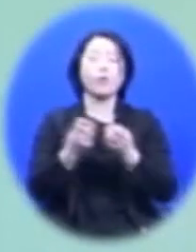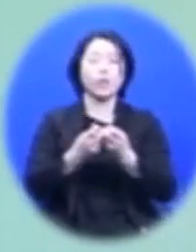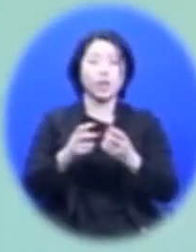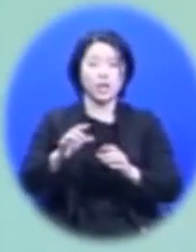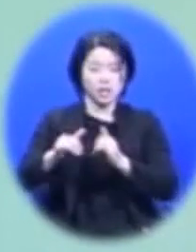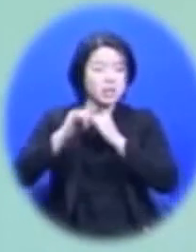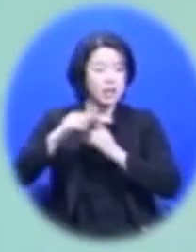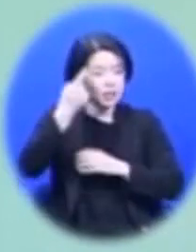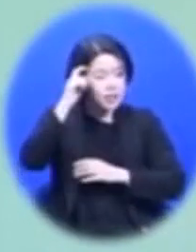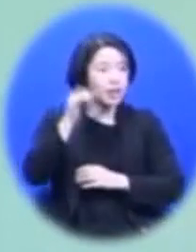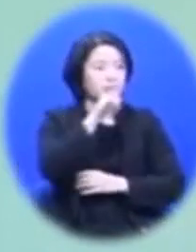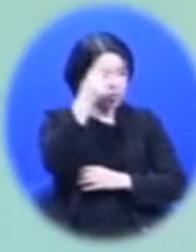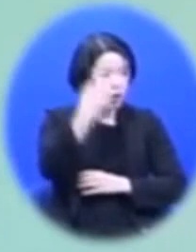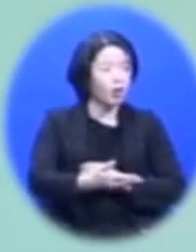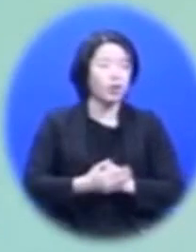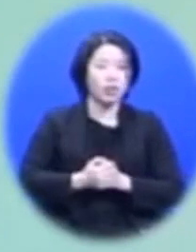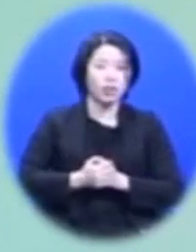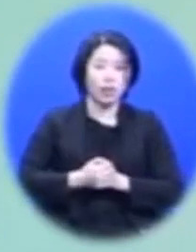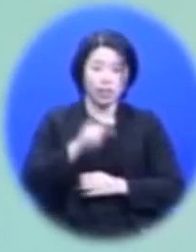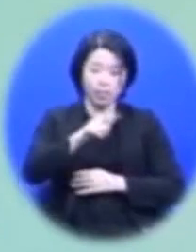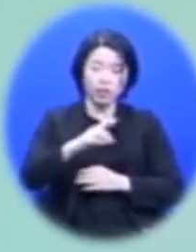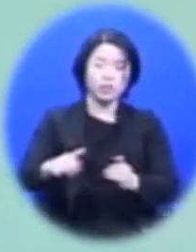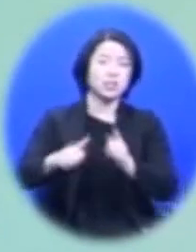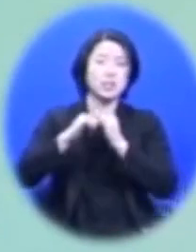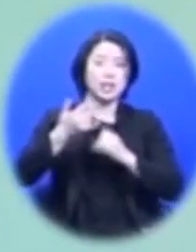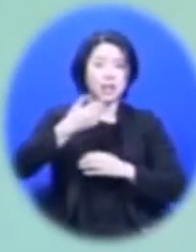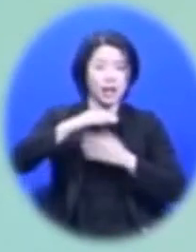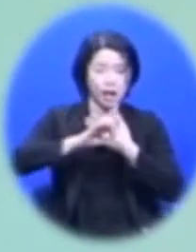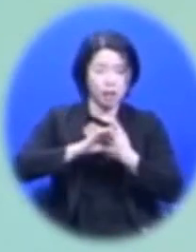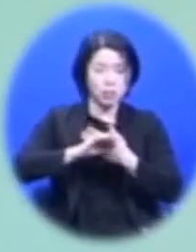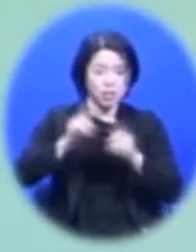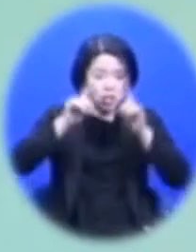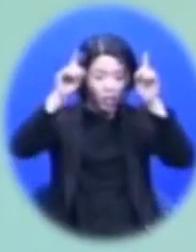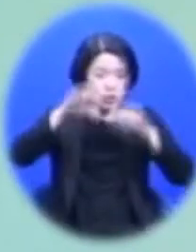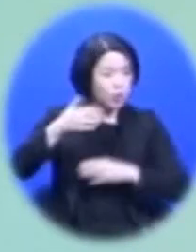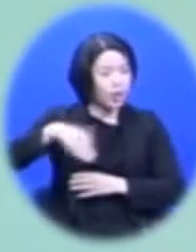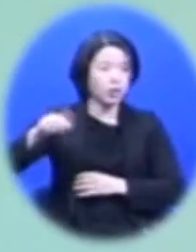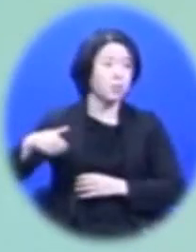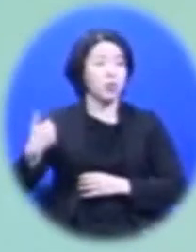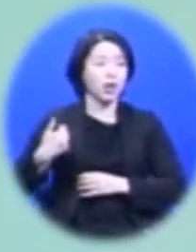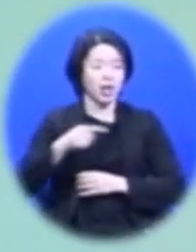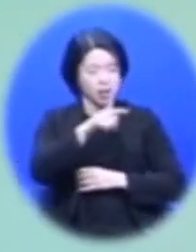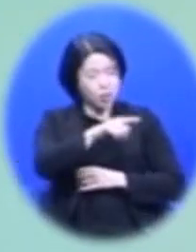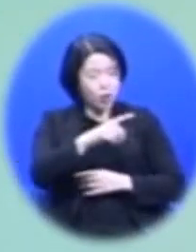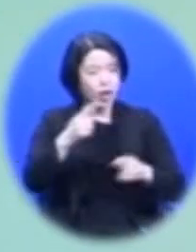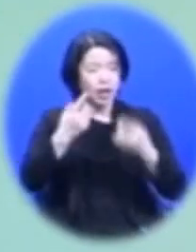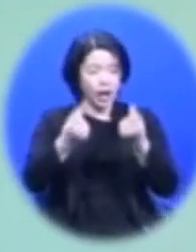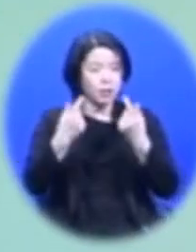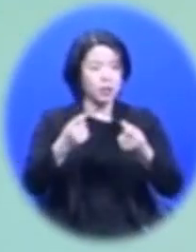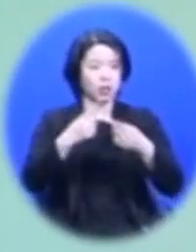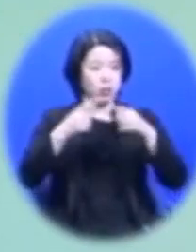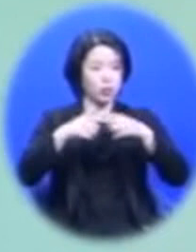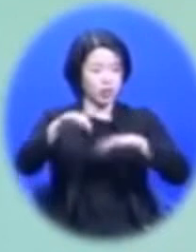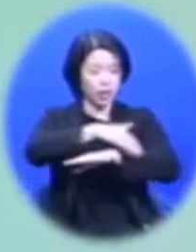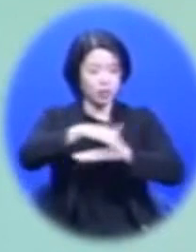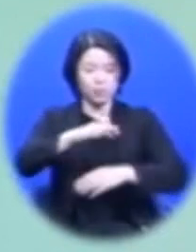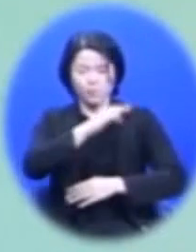수가 있어? 너 자살하면 지옥 간다는 거 몰라? 난 너랑 같이 교회 다녔다는 게